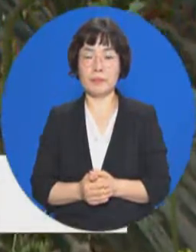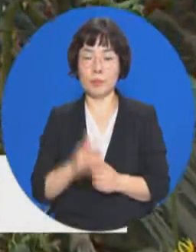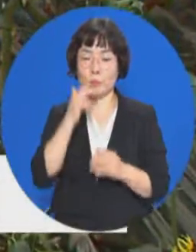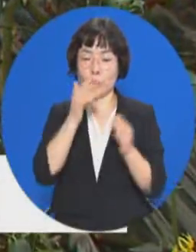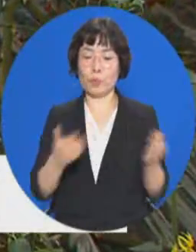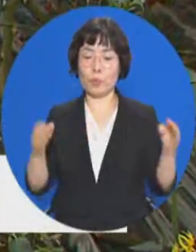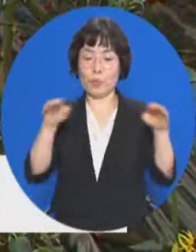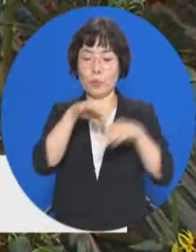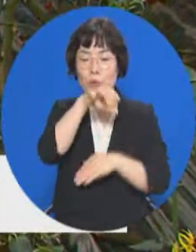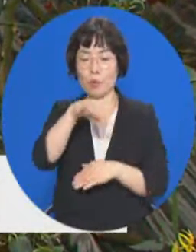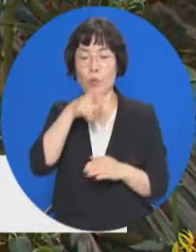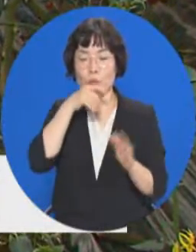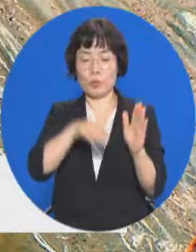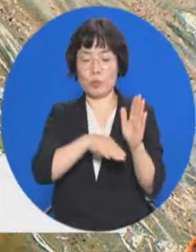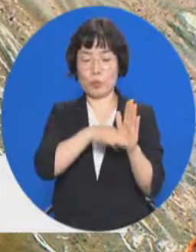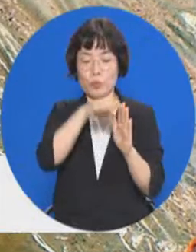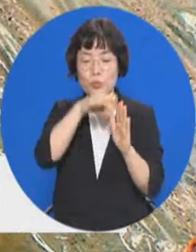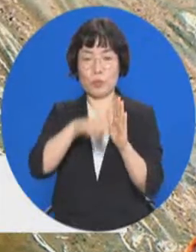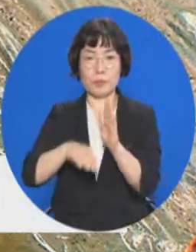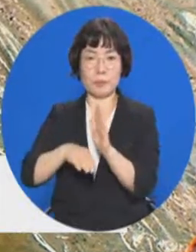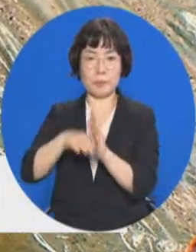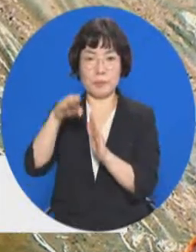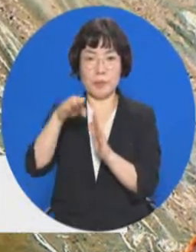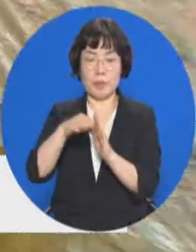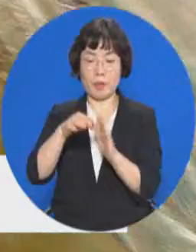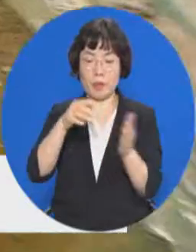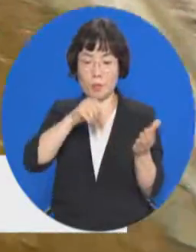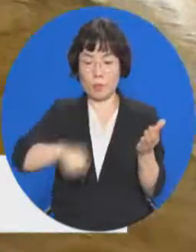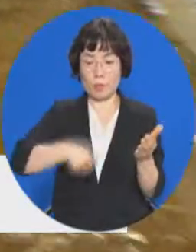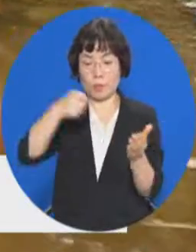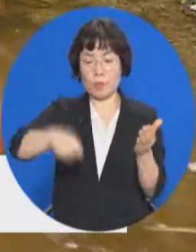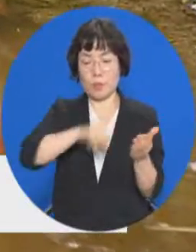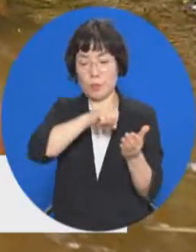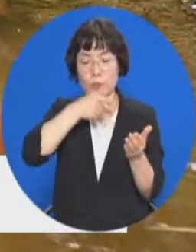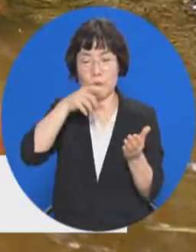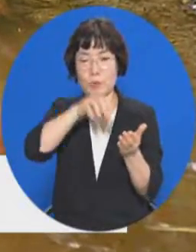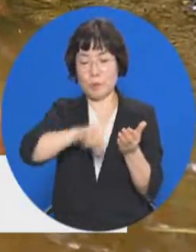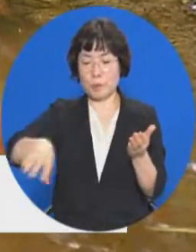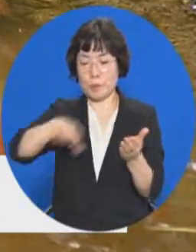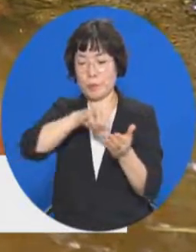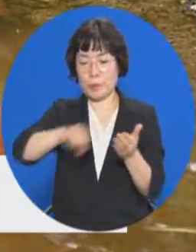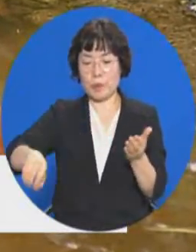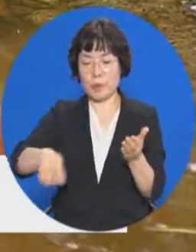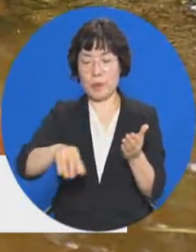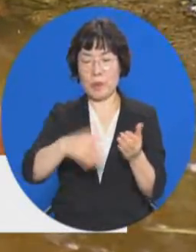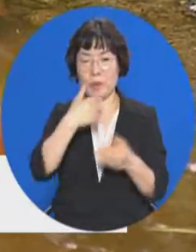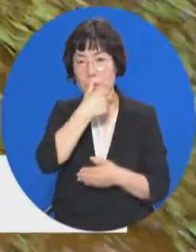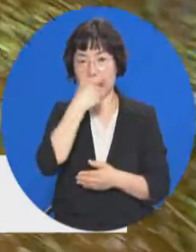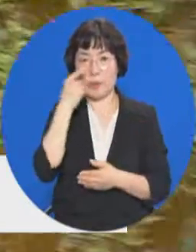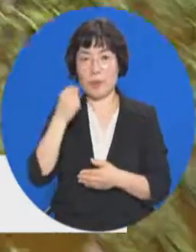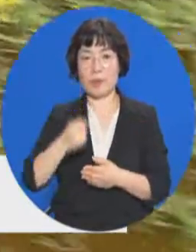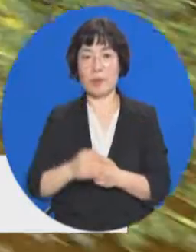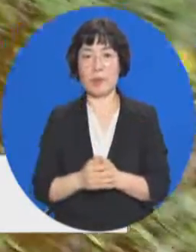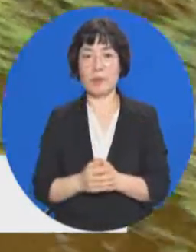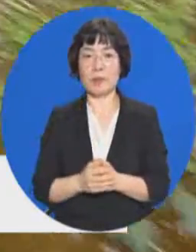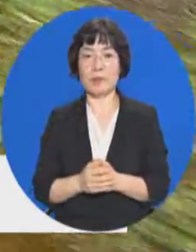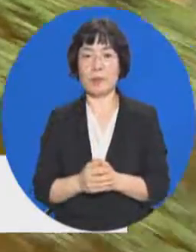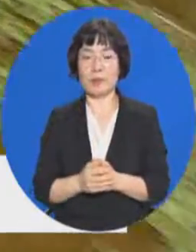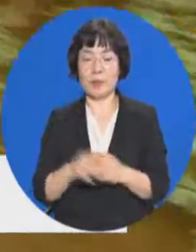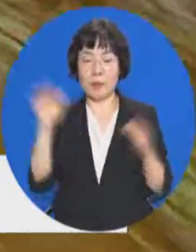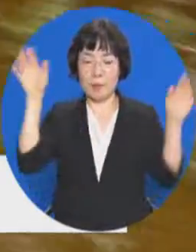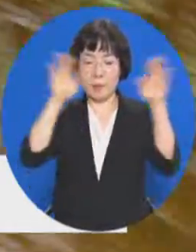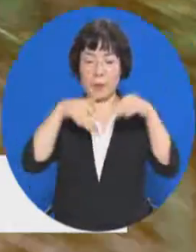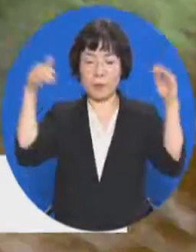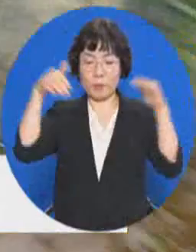시설하우스 곳곳에 고인물이 가득합니다. 손이 닿는 대로 양수기를 돌렸지만 차오름물을 빼내기엔 역부족입니다.